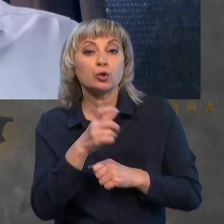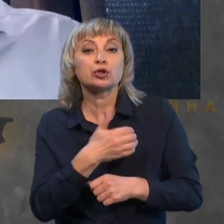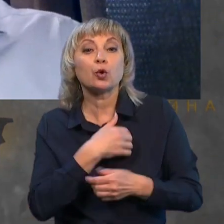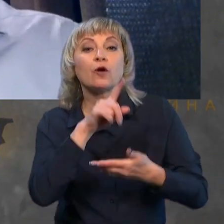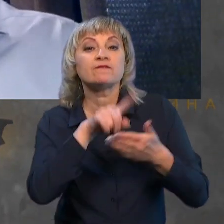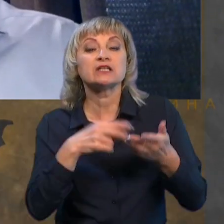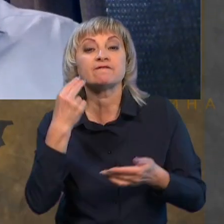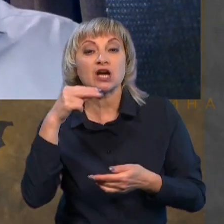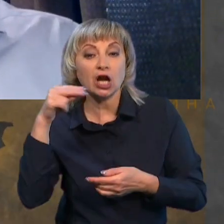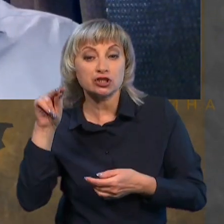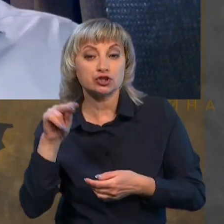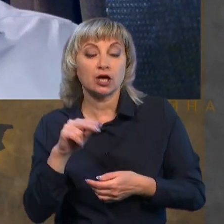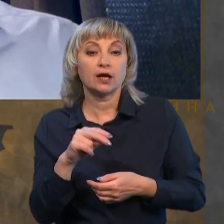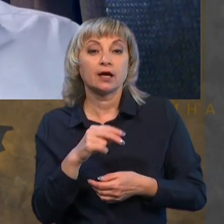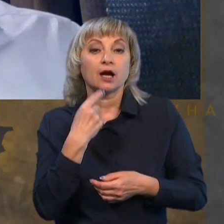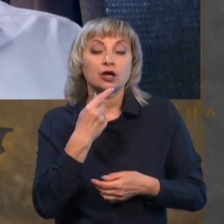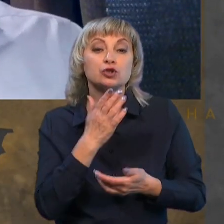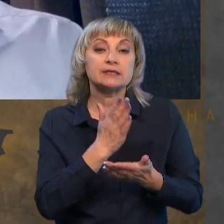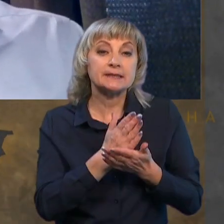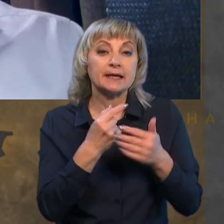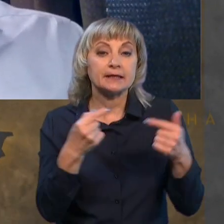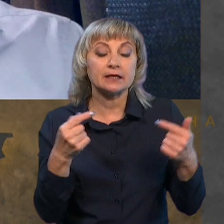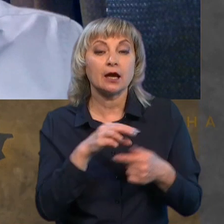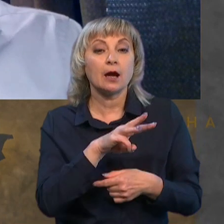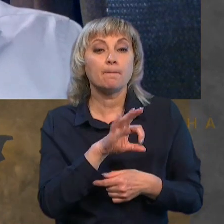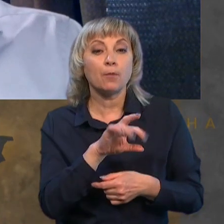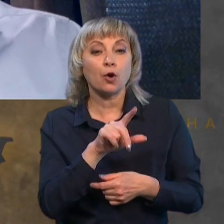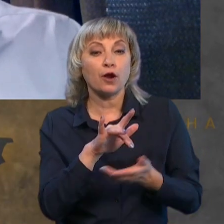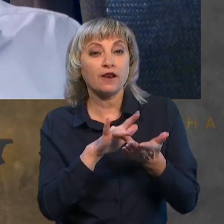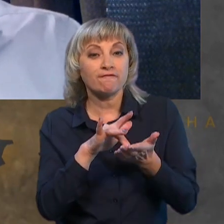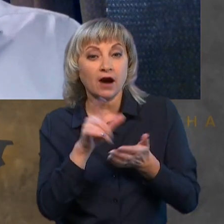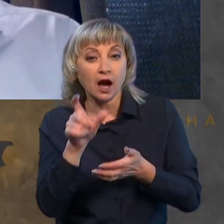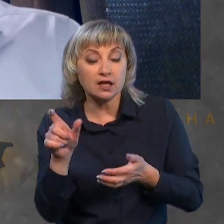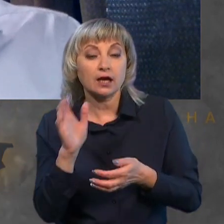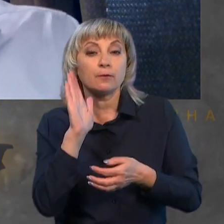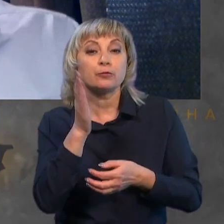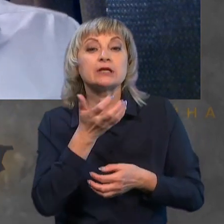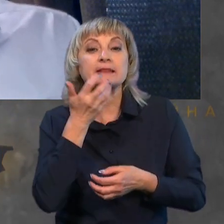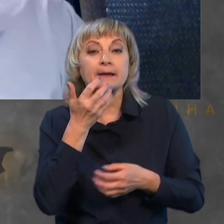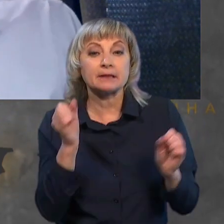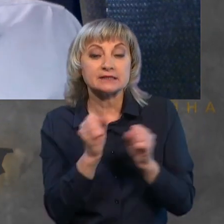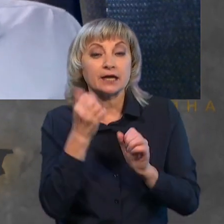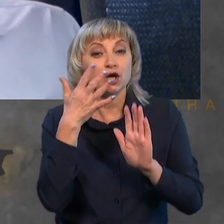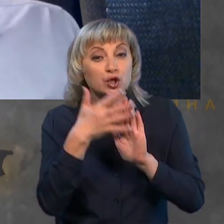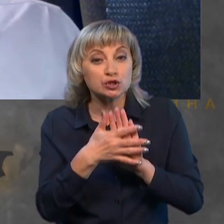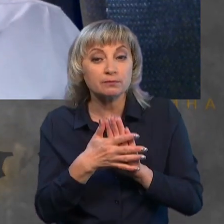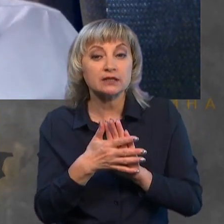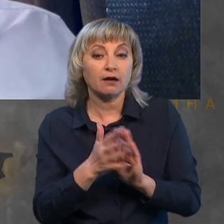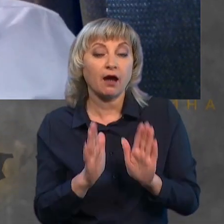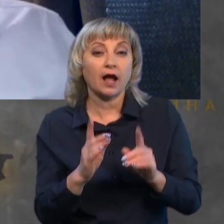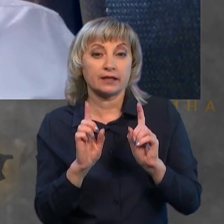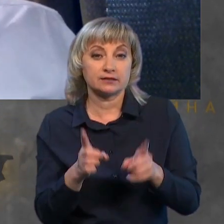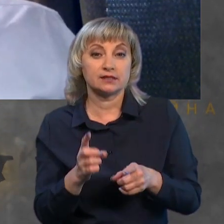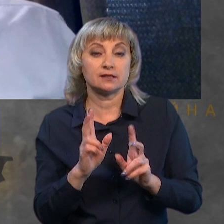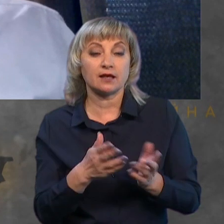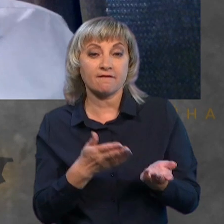у краще, і тому кажуть, що є там різні мольфари чи ще хтось розказують, що буде тепла зима. Ну, розумієте? Ну, але дійсно, як варіант,